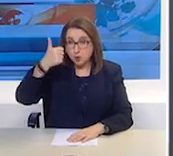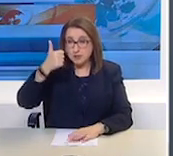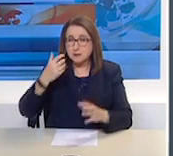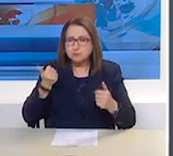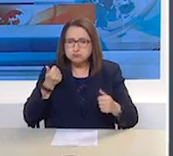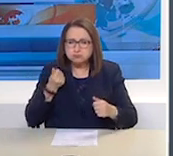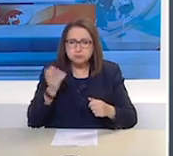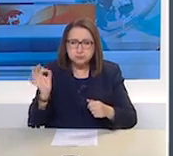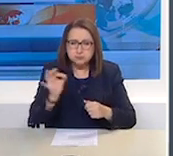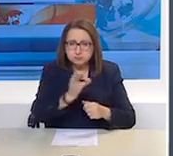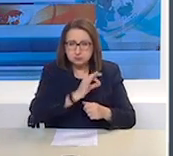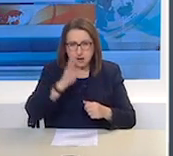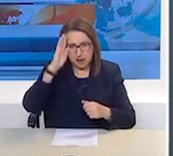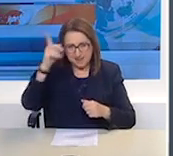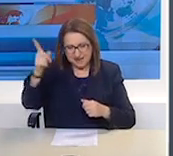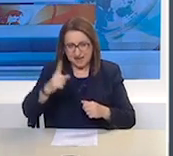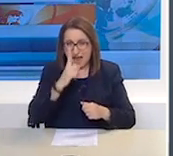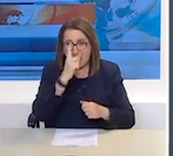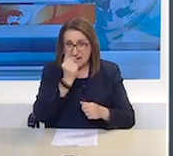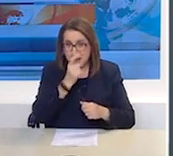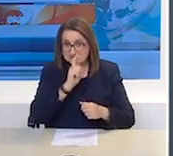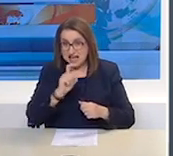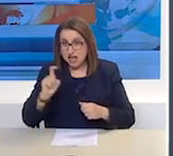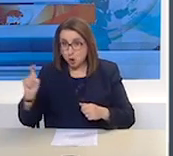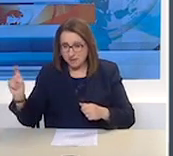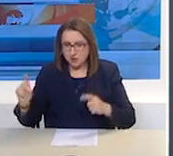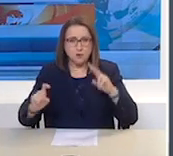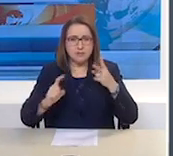Πολιτείες, ξεπέρασαν το 1,5 εκατομμύριο, Ρωσία,